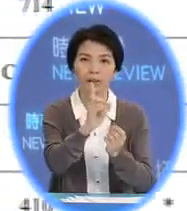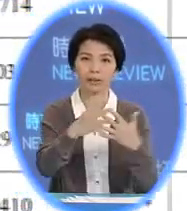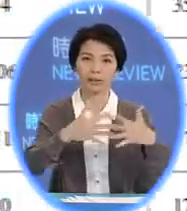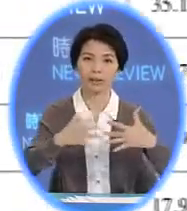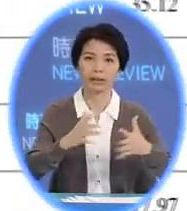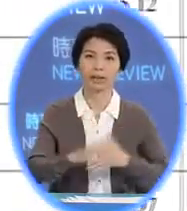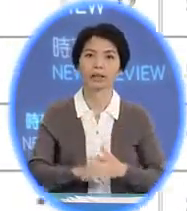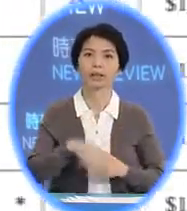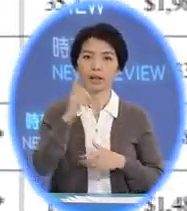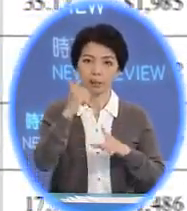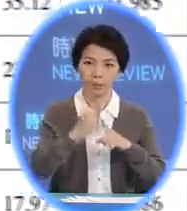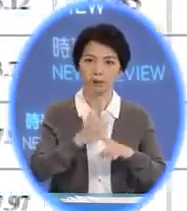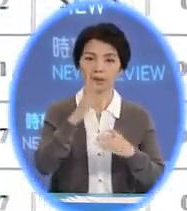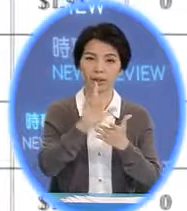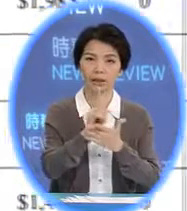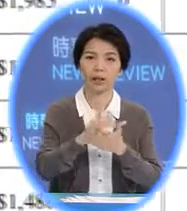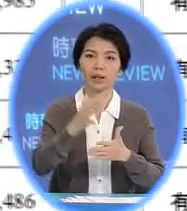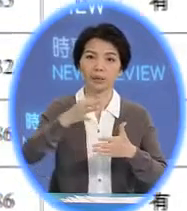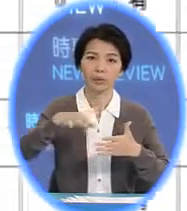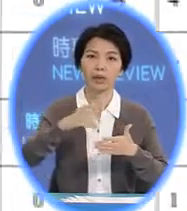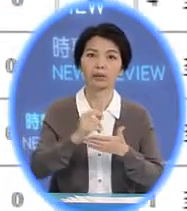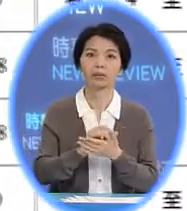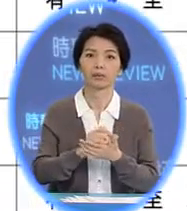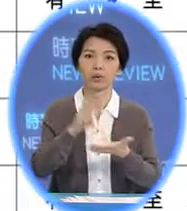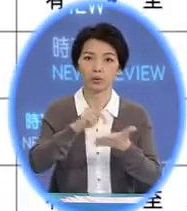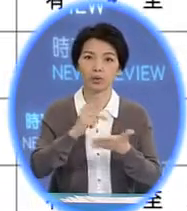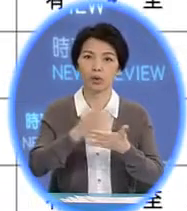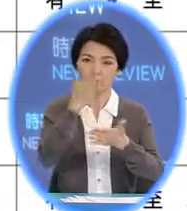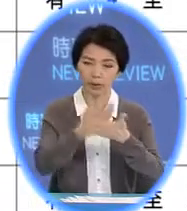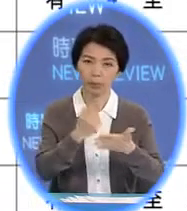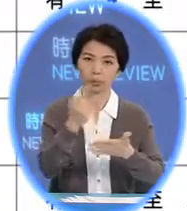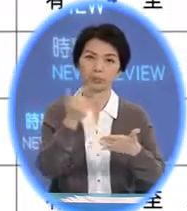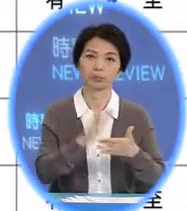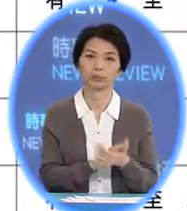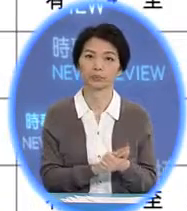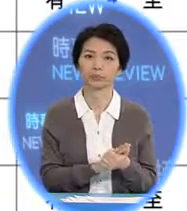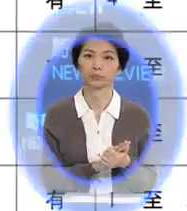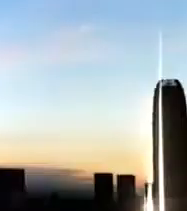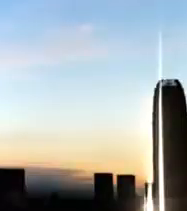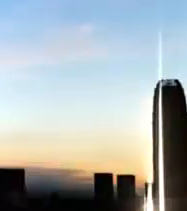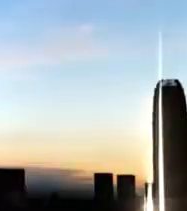設有8個月或者1年嘅租金寬減期，租金會減一半。